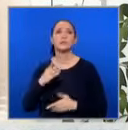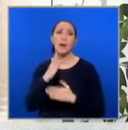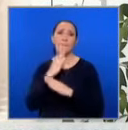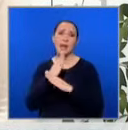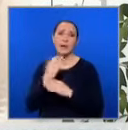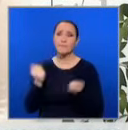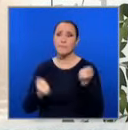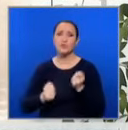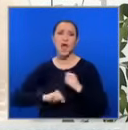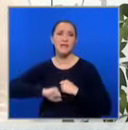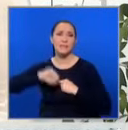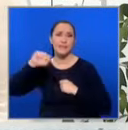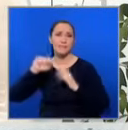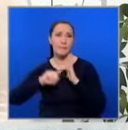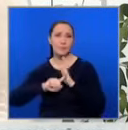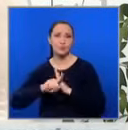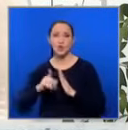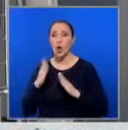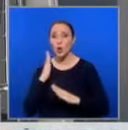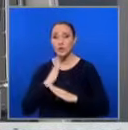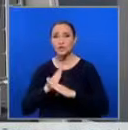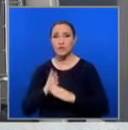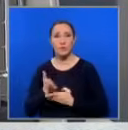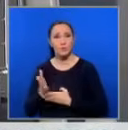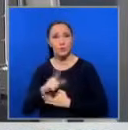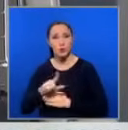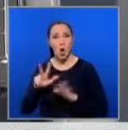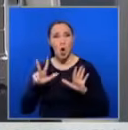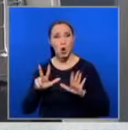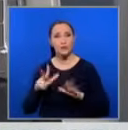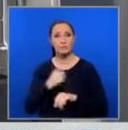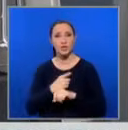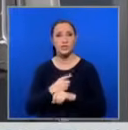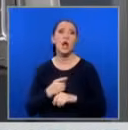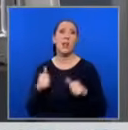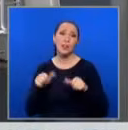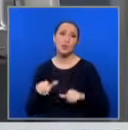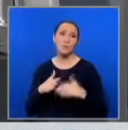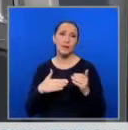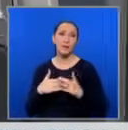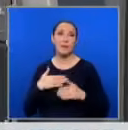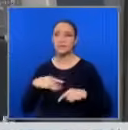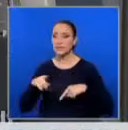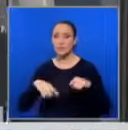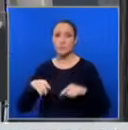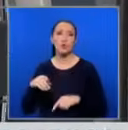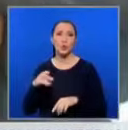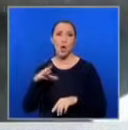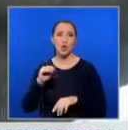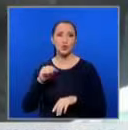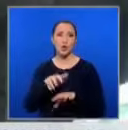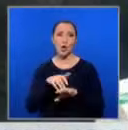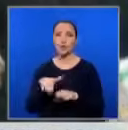температури, както и ограничаване на пътуванията до 8 часа. Порочни практики има и с транспорта на кучета и котки зад граница. Според